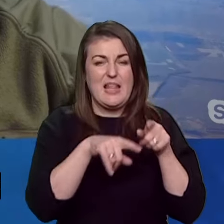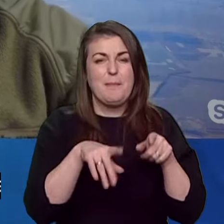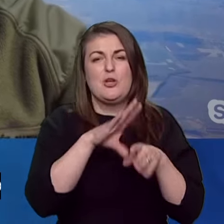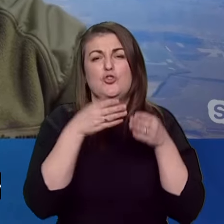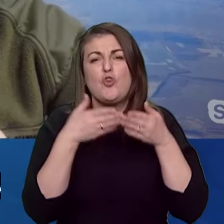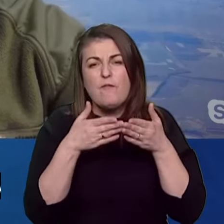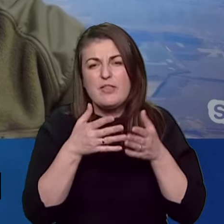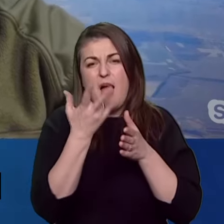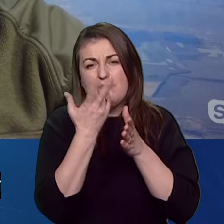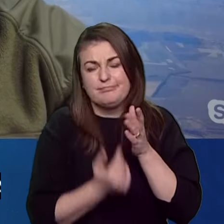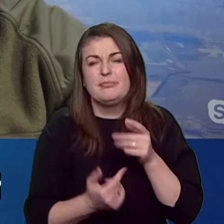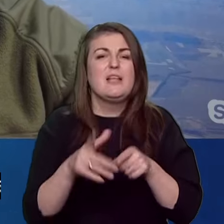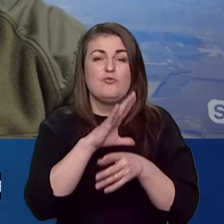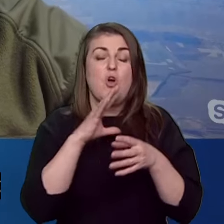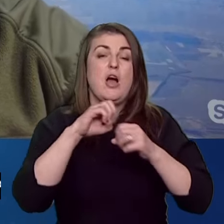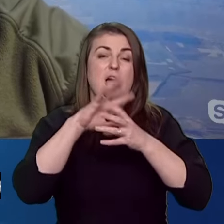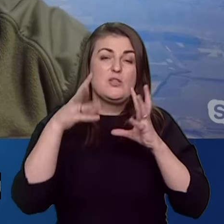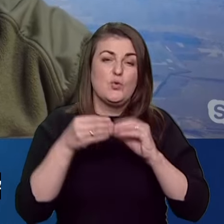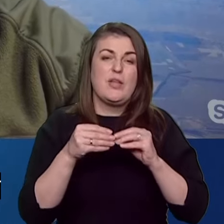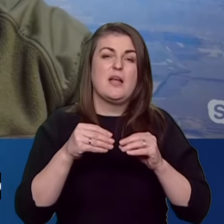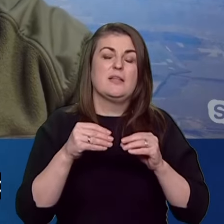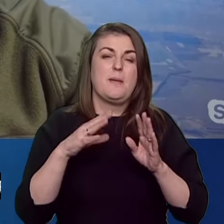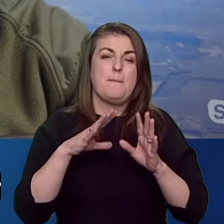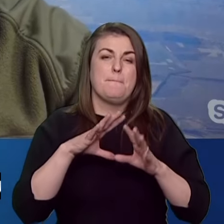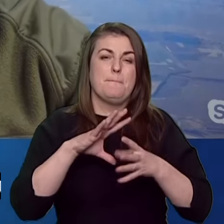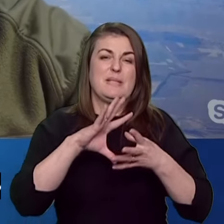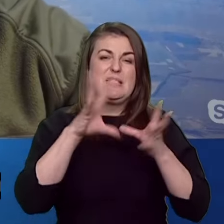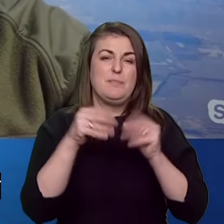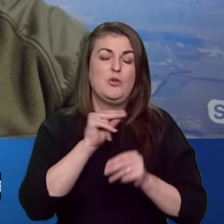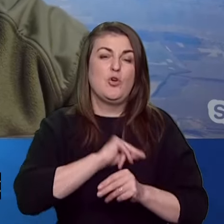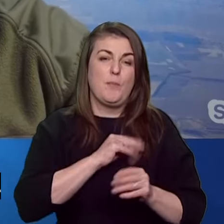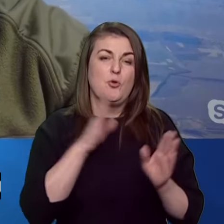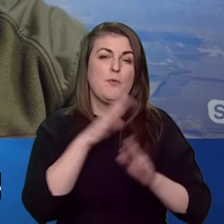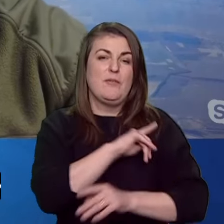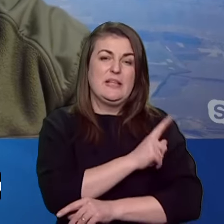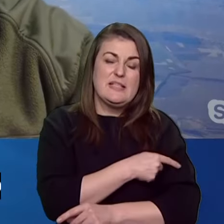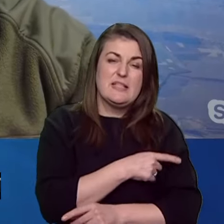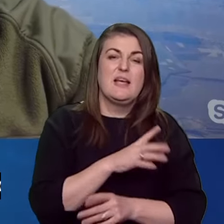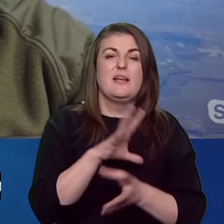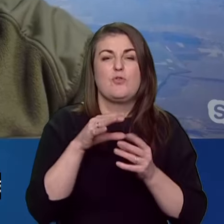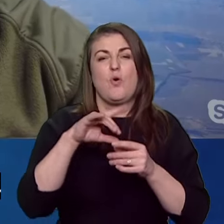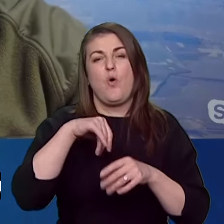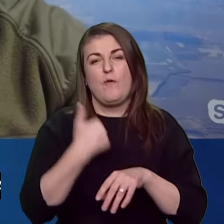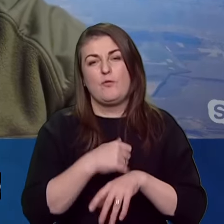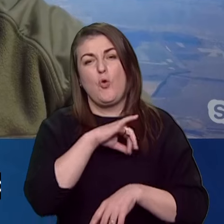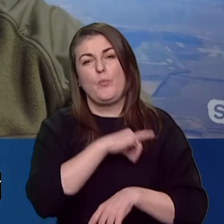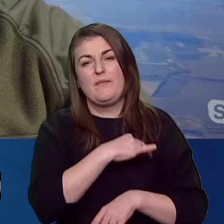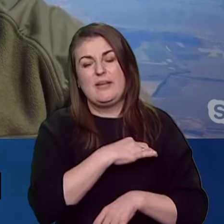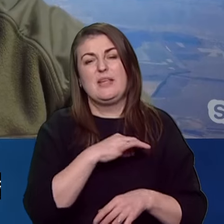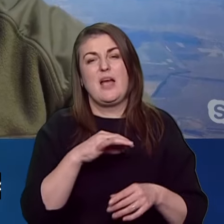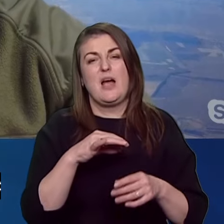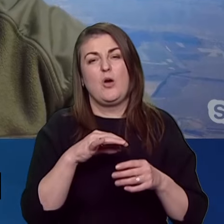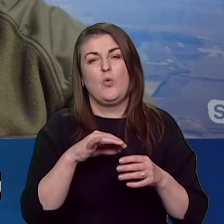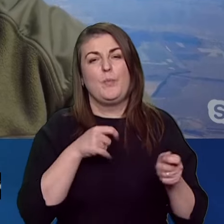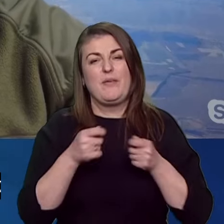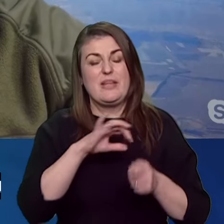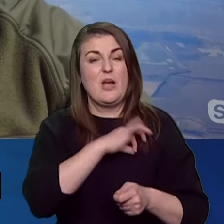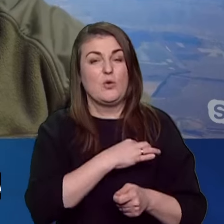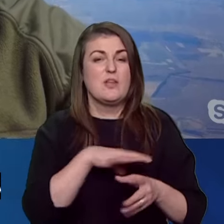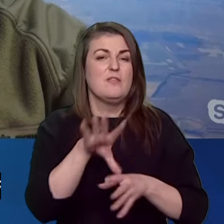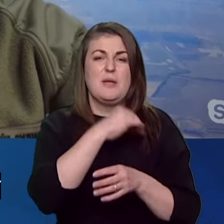є результат спільної роботи і повітряних сил, і інших складових сил оборони, зокрема головного управління розвідки. Тому командувач, власне, усім